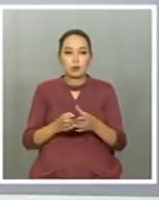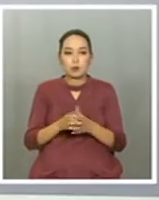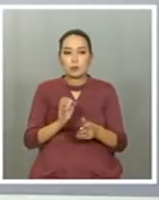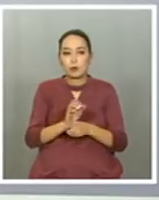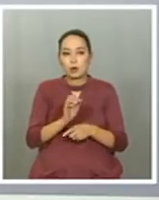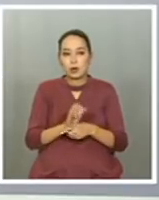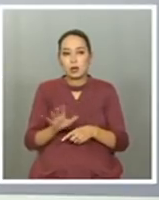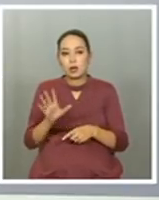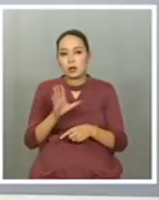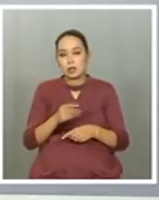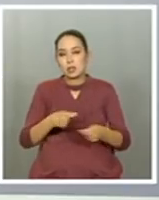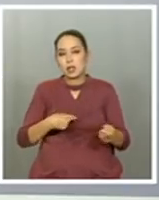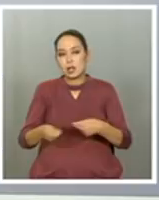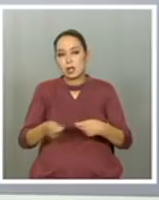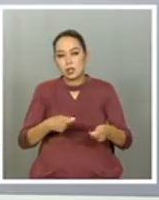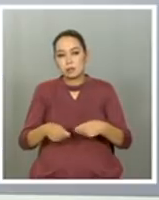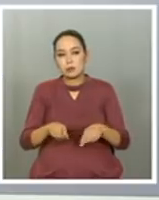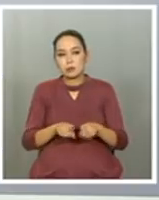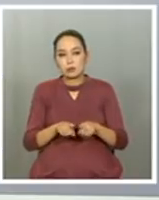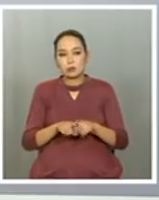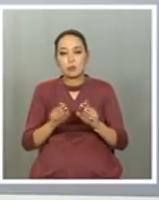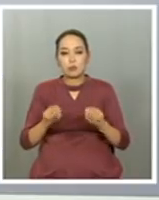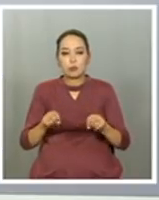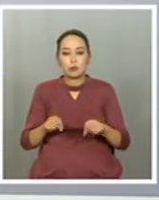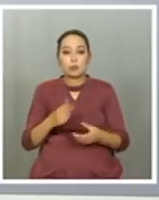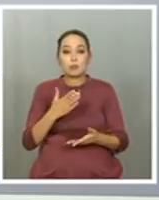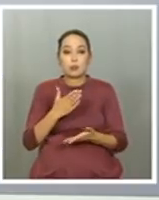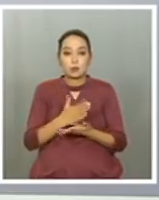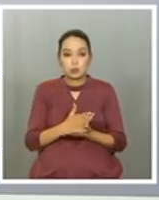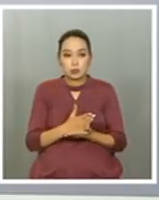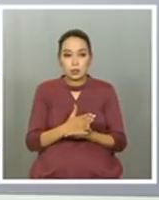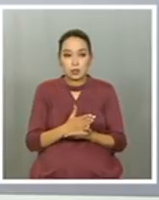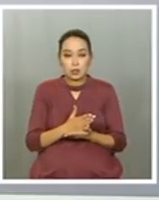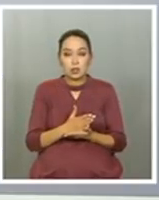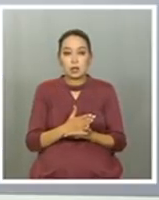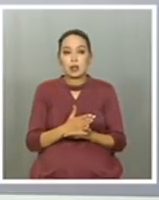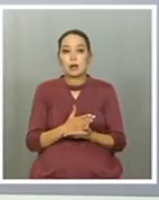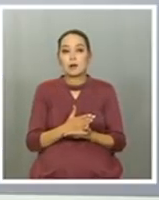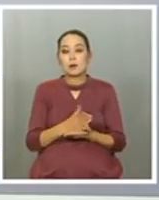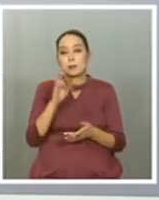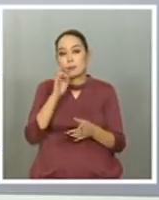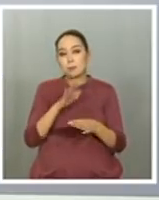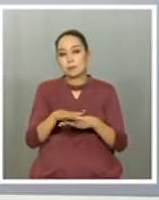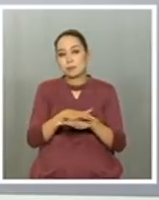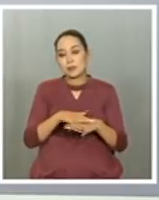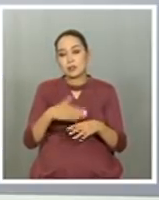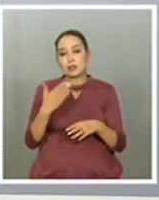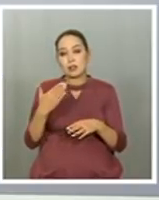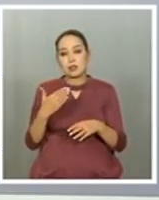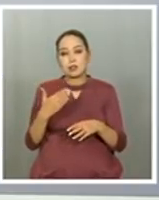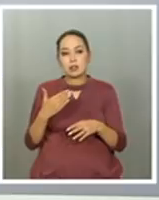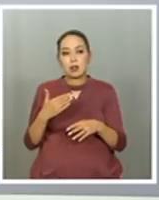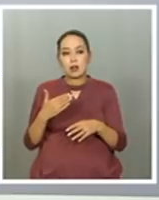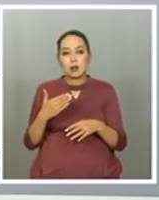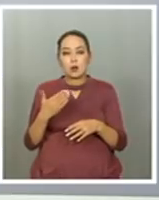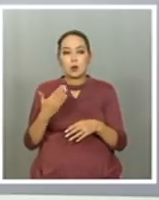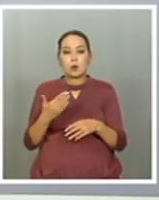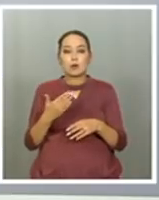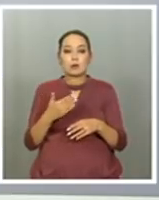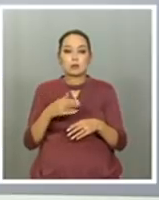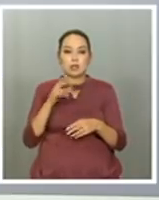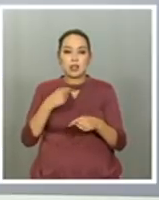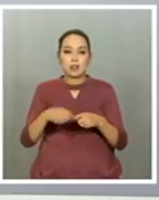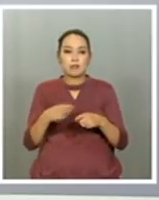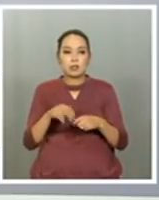сыртқа экспорт жасайтындай мүмкіншілігі болса, және мемлекетке келетін инвесторлардың санының артуы, сонымен